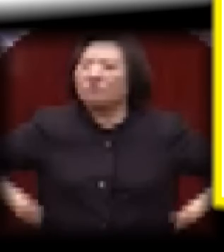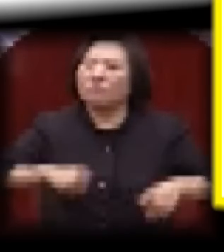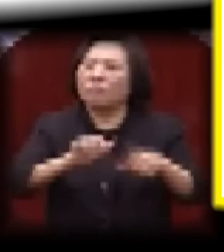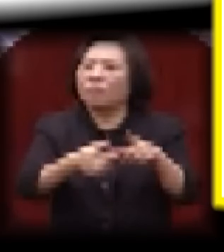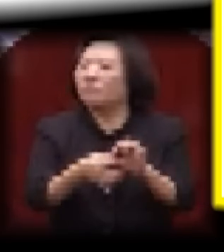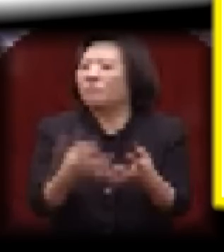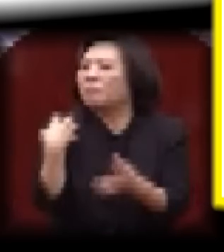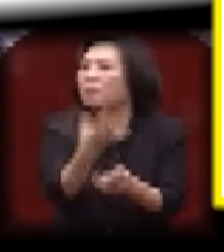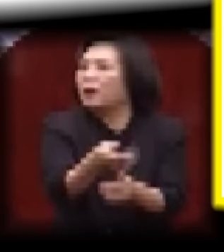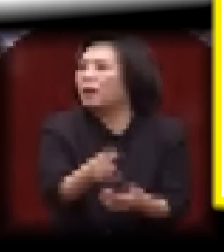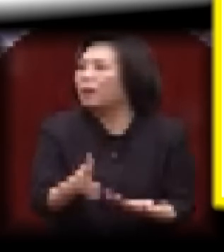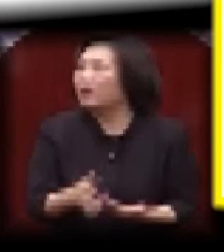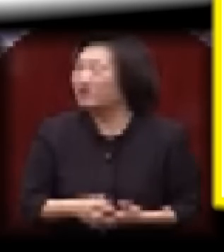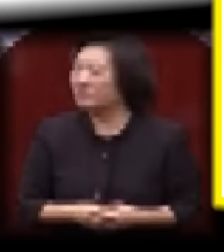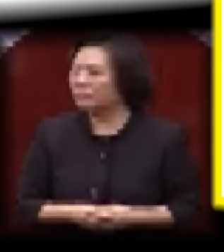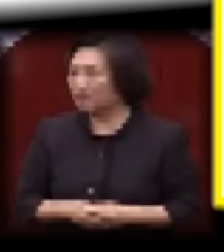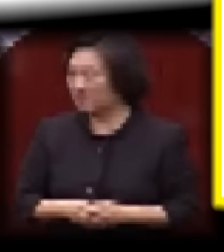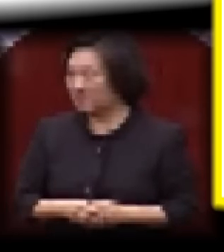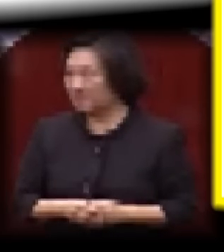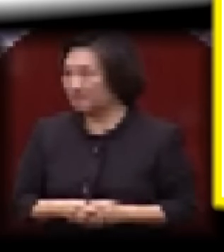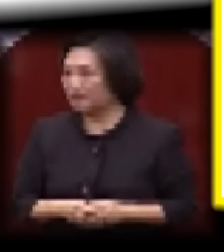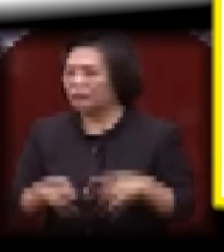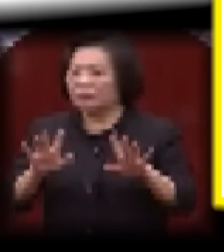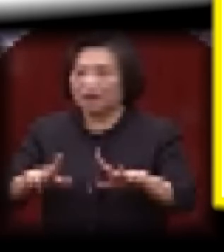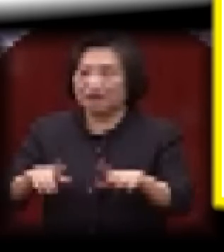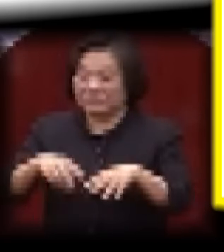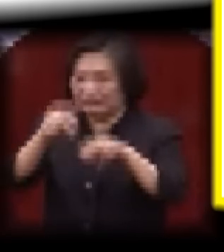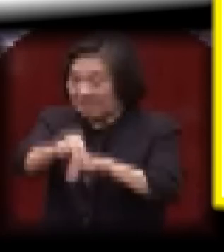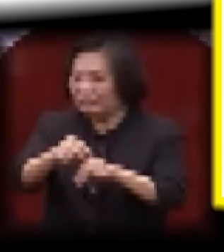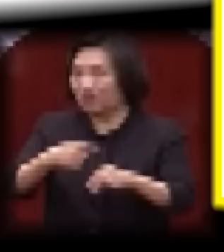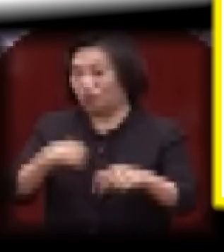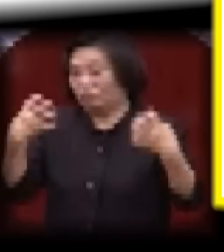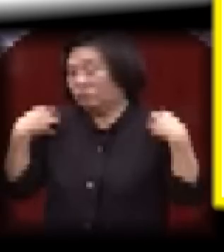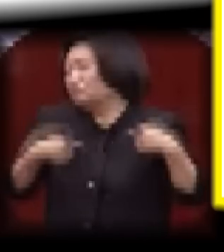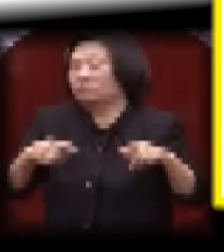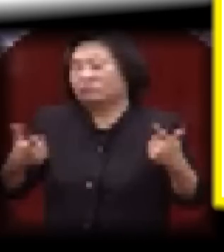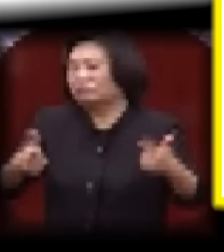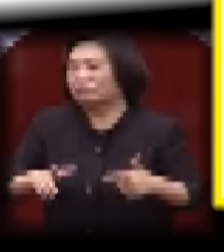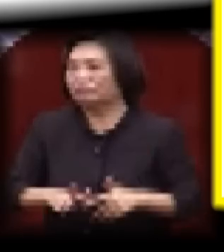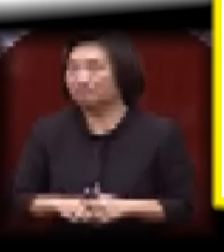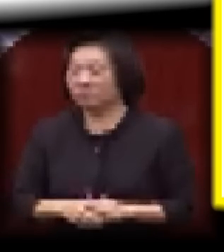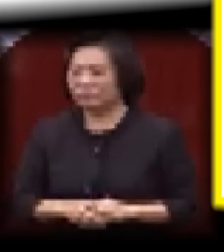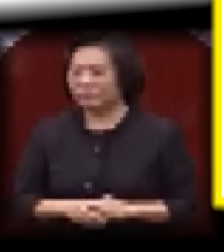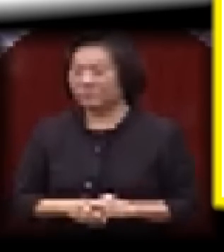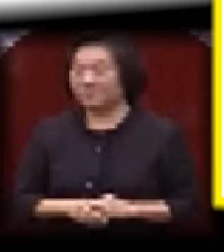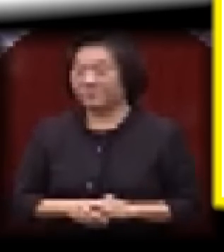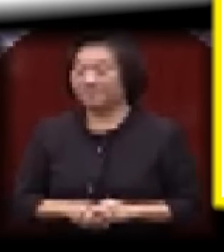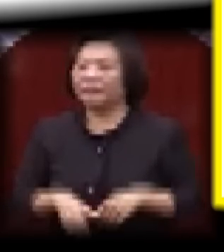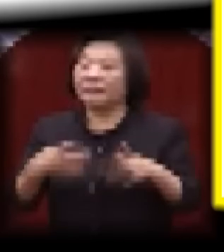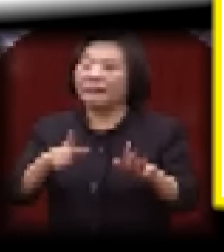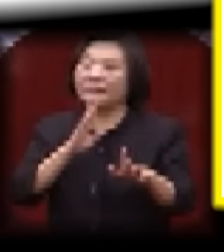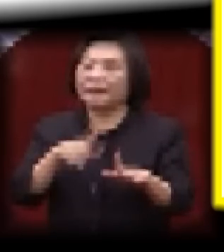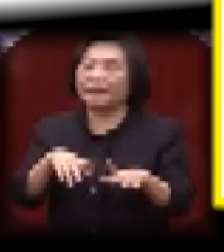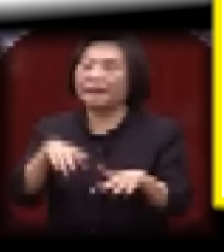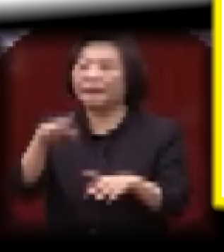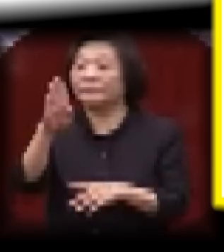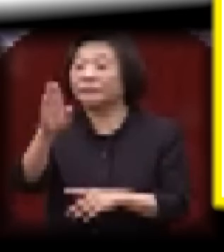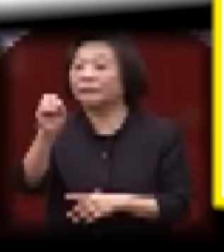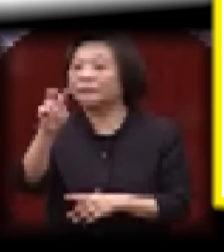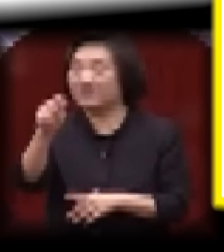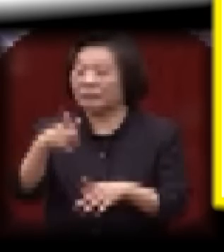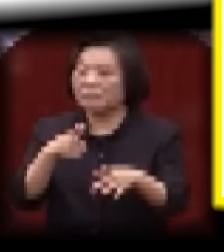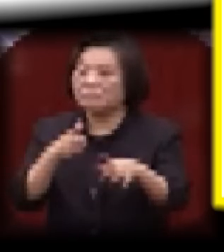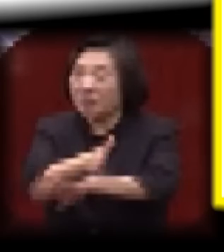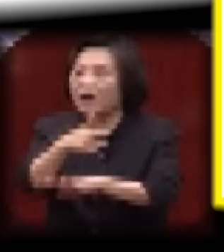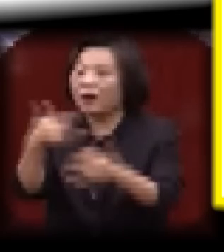营运权利金零？我要跟大家讲这个月不是我定的。OK，再来 为什么在 BOT 通过之后，你知道三栋可以变